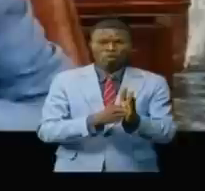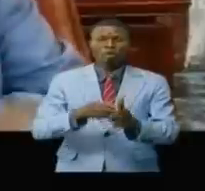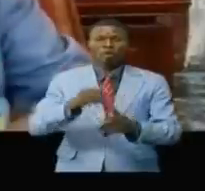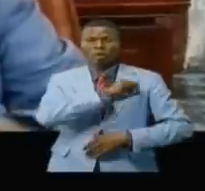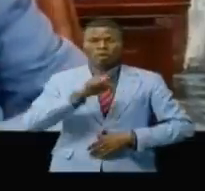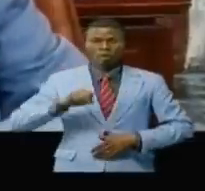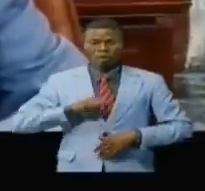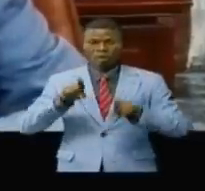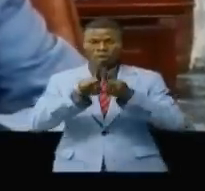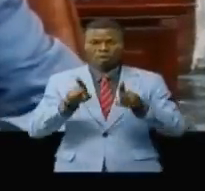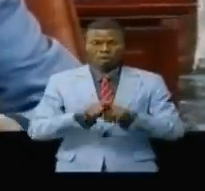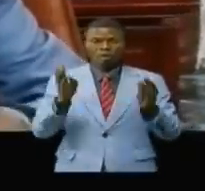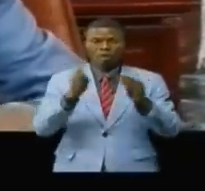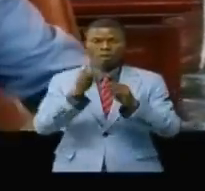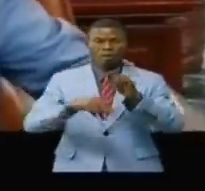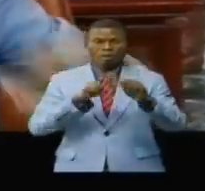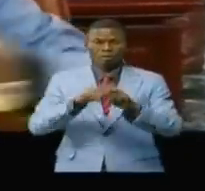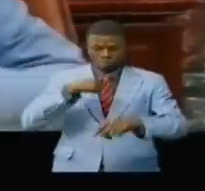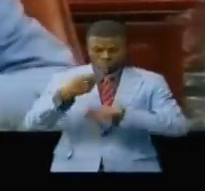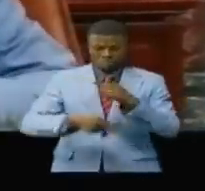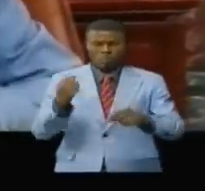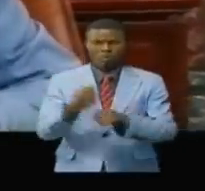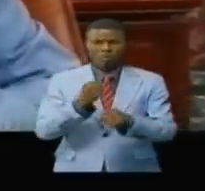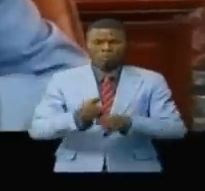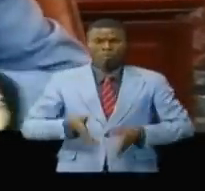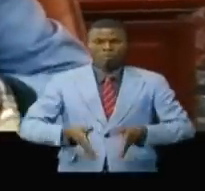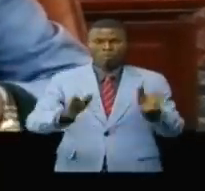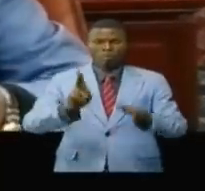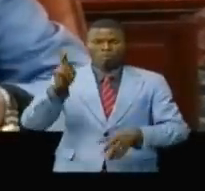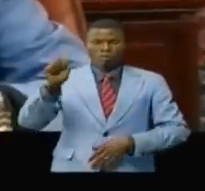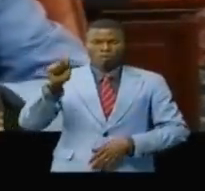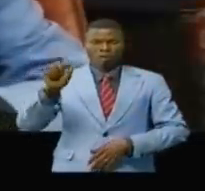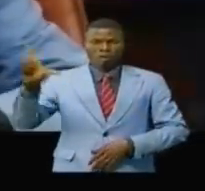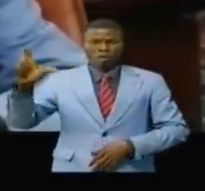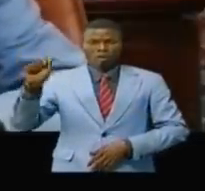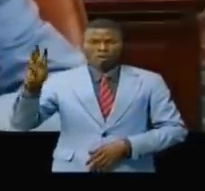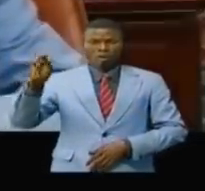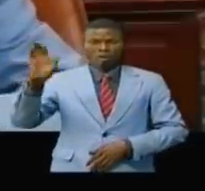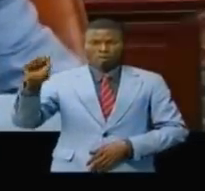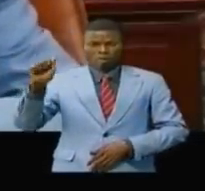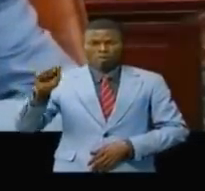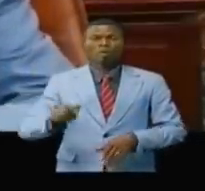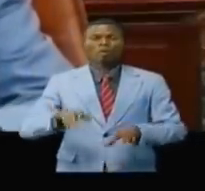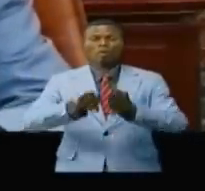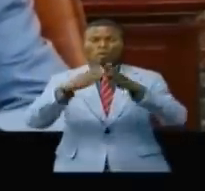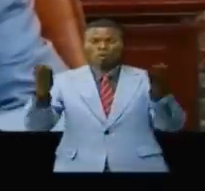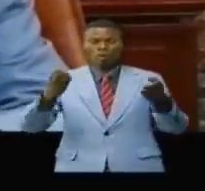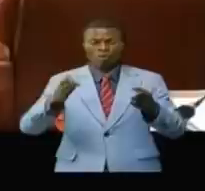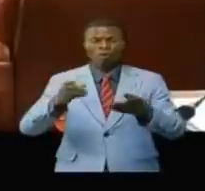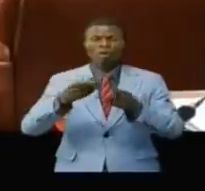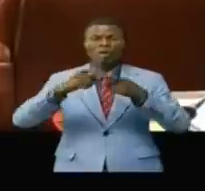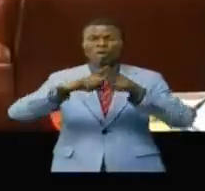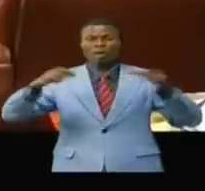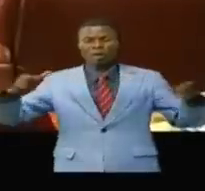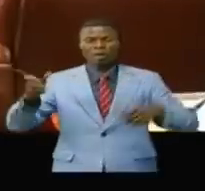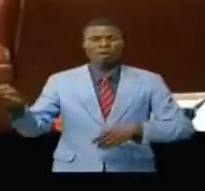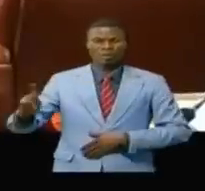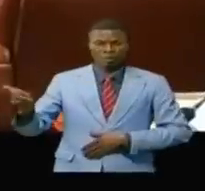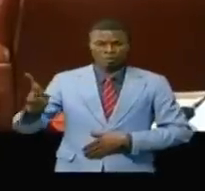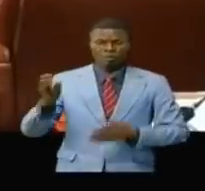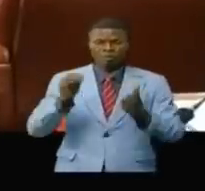Parlement, les lancements des travaux de la route Kalambambouji pour désenclaver l'espace Grand Kasaï. Il a